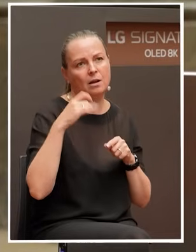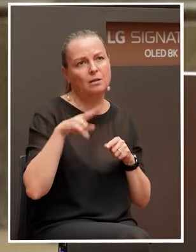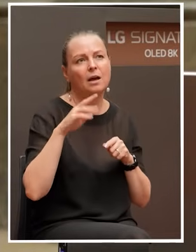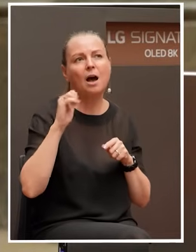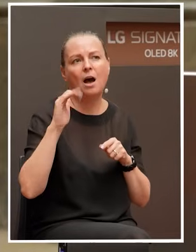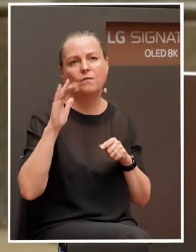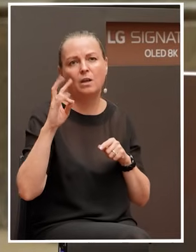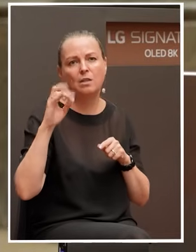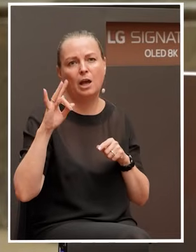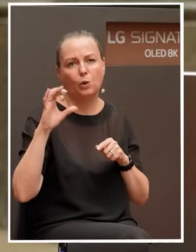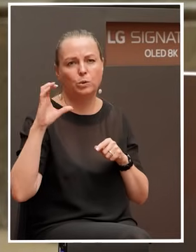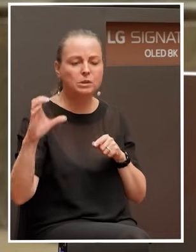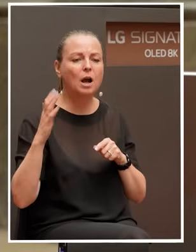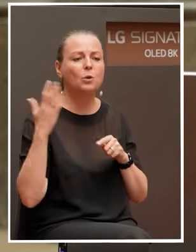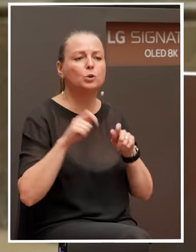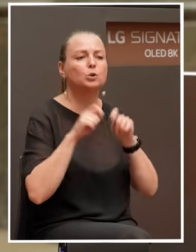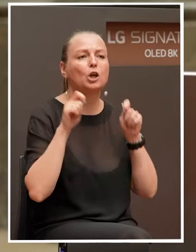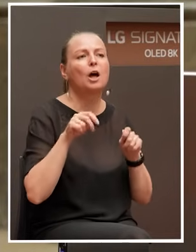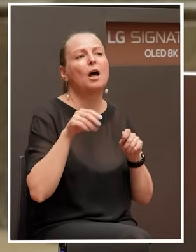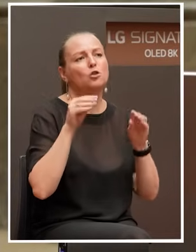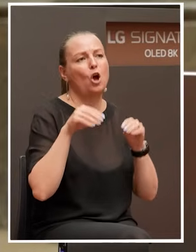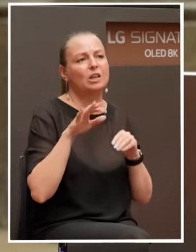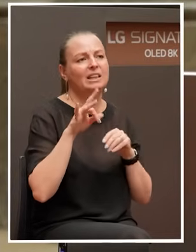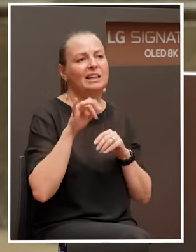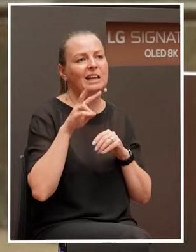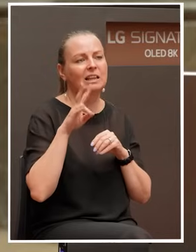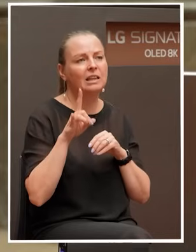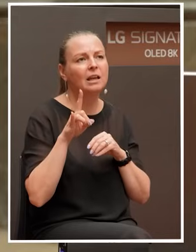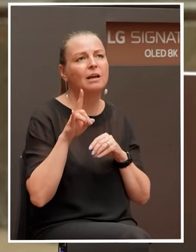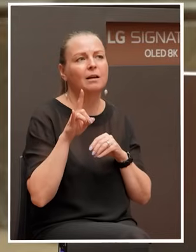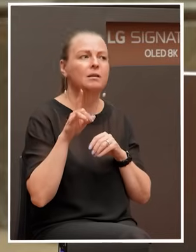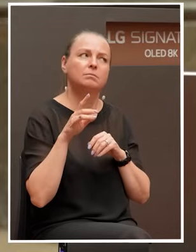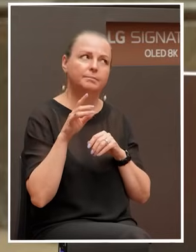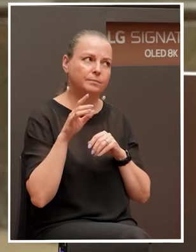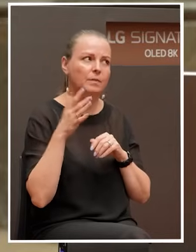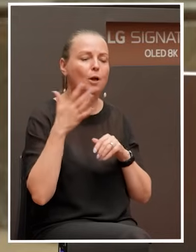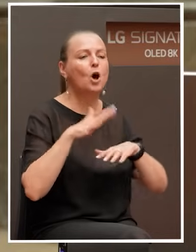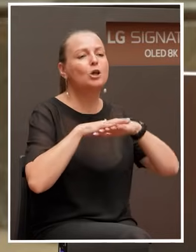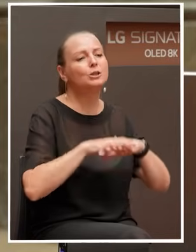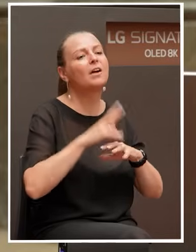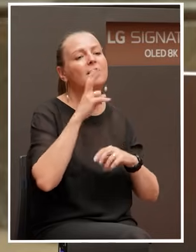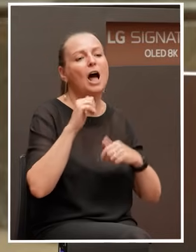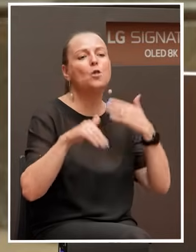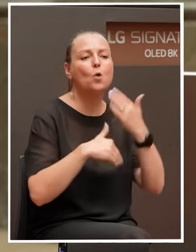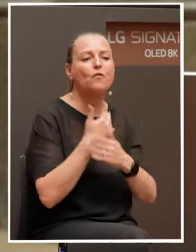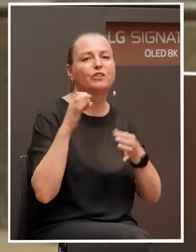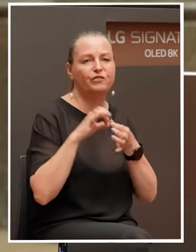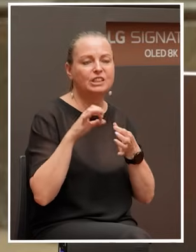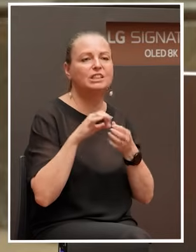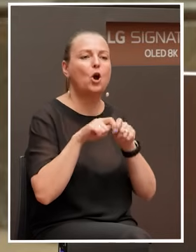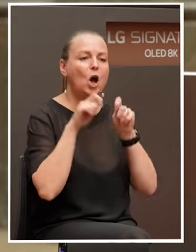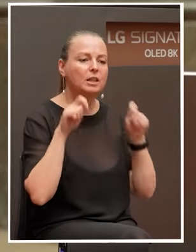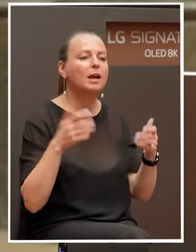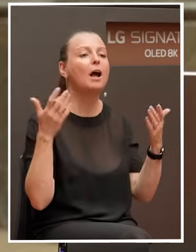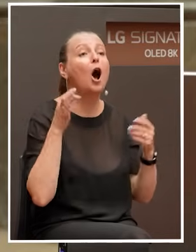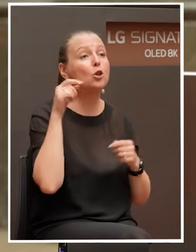Авенариуса, создателей доктрины империокритицизма, базирующейся на новых физических открытиях и на том,